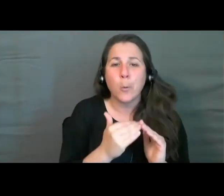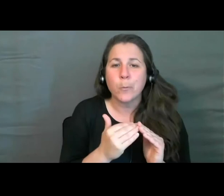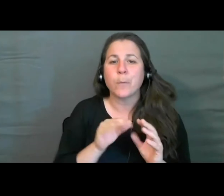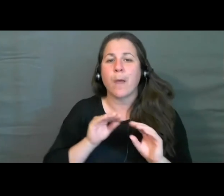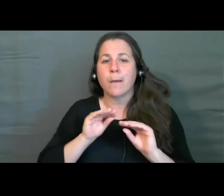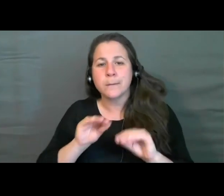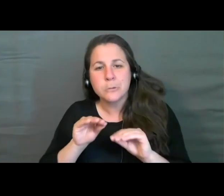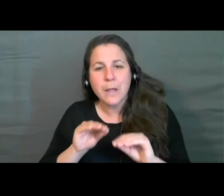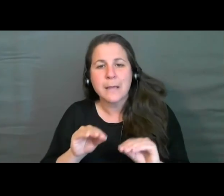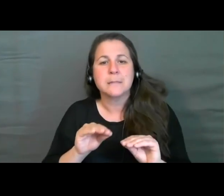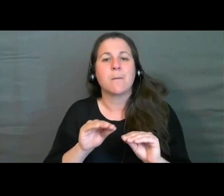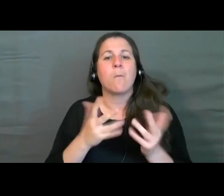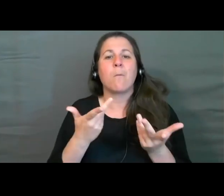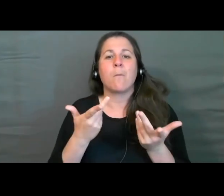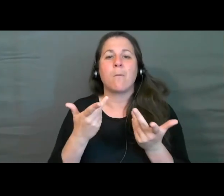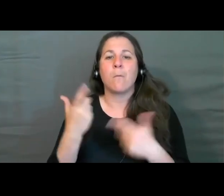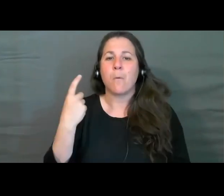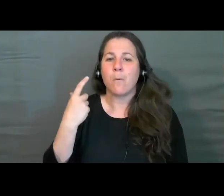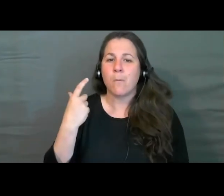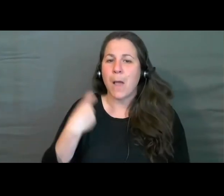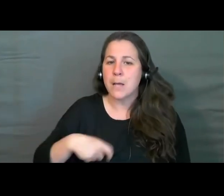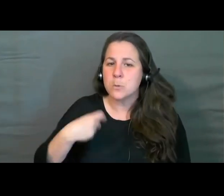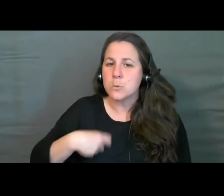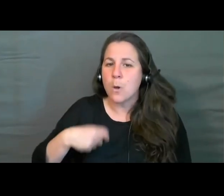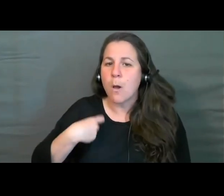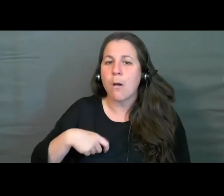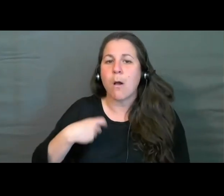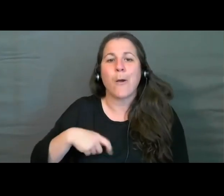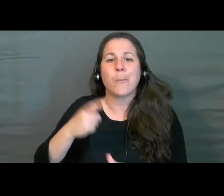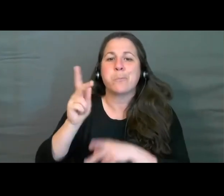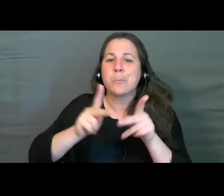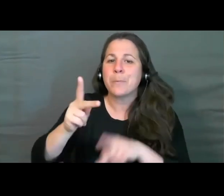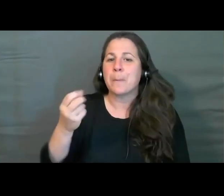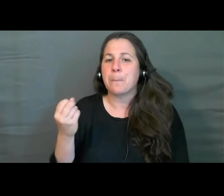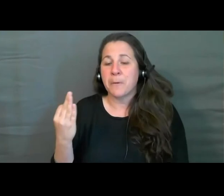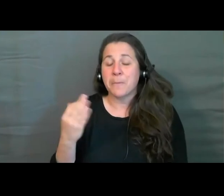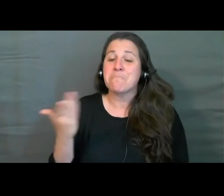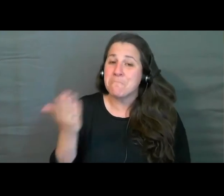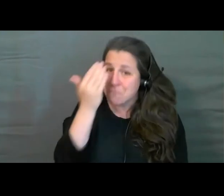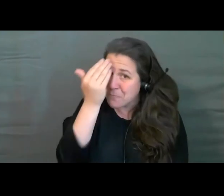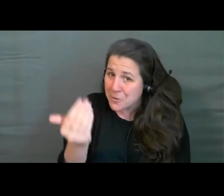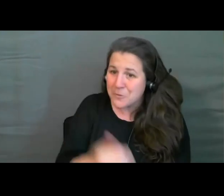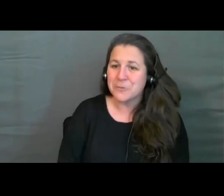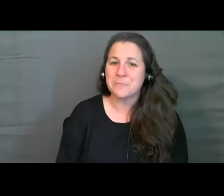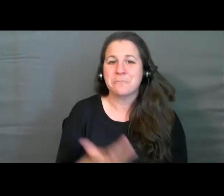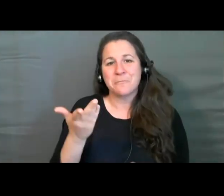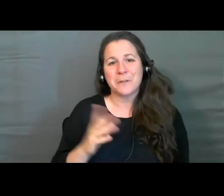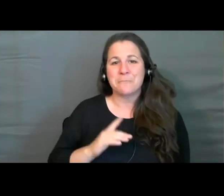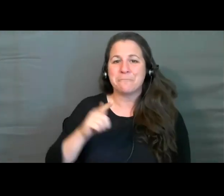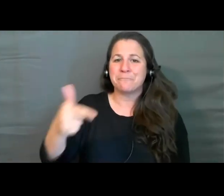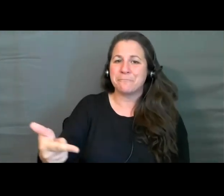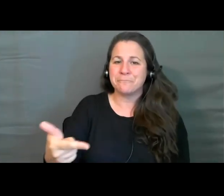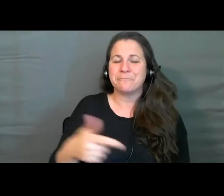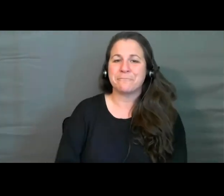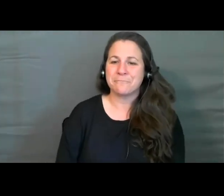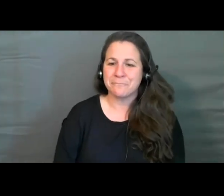l'éducation qu'auprès des assureurs publics et privés. Alors, bonjour, rebonjour Martin. Je te laisse